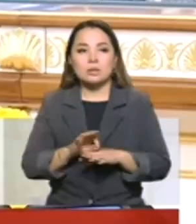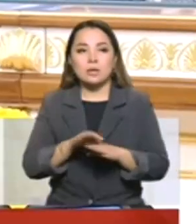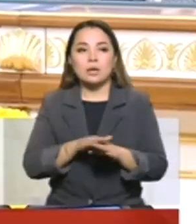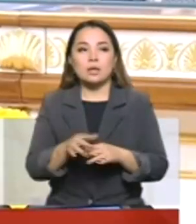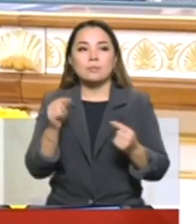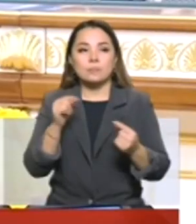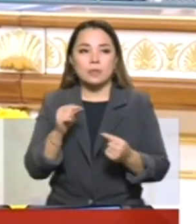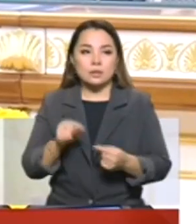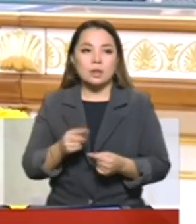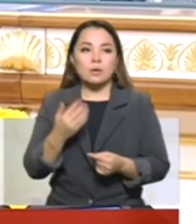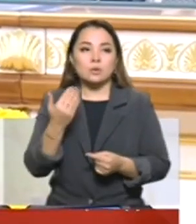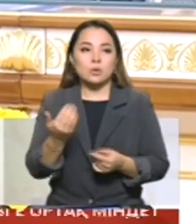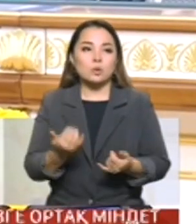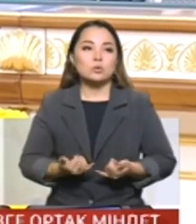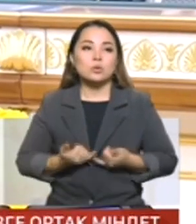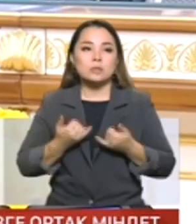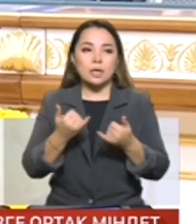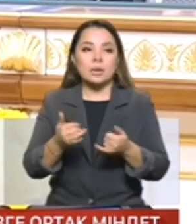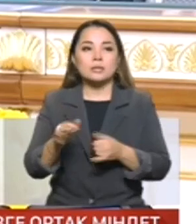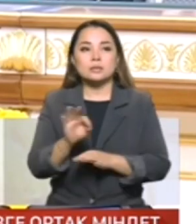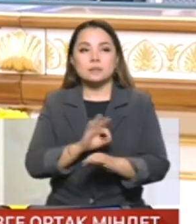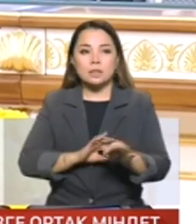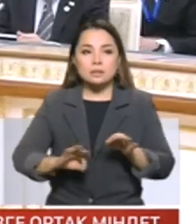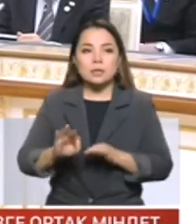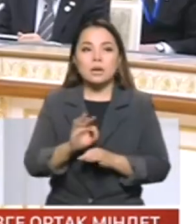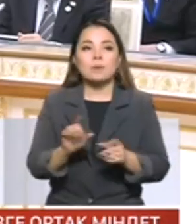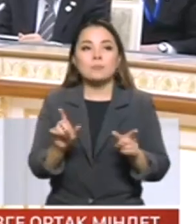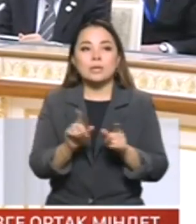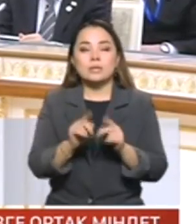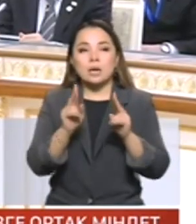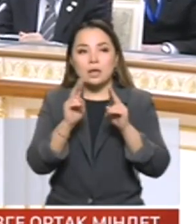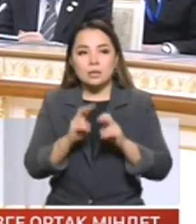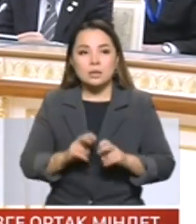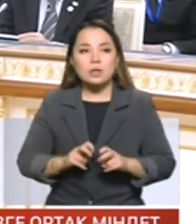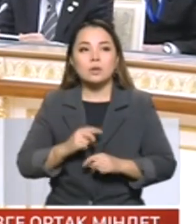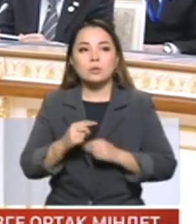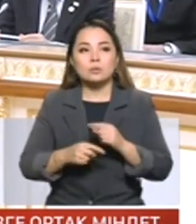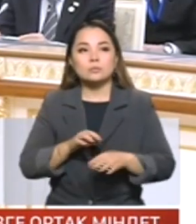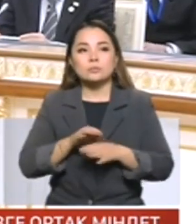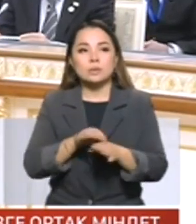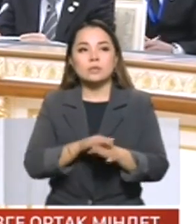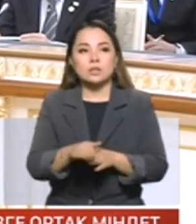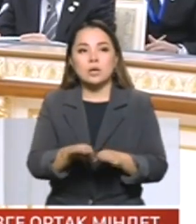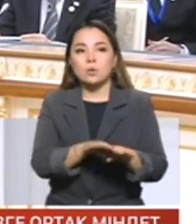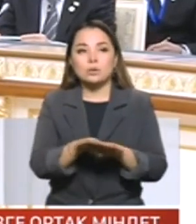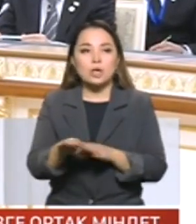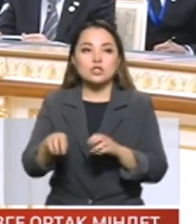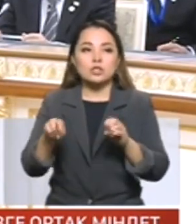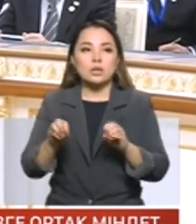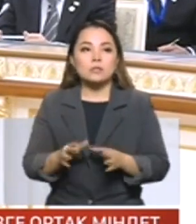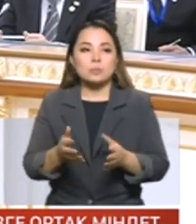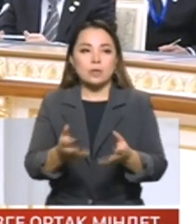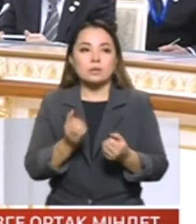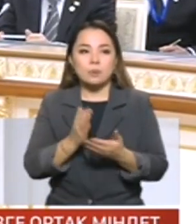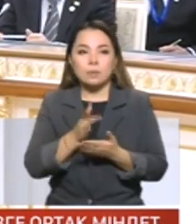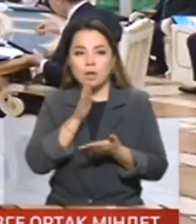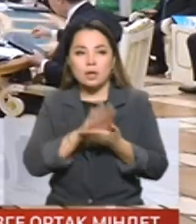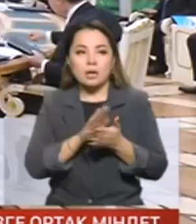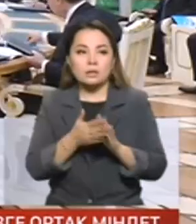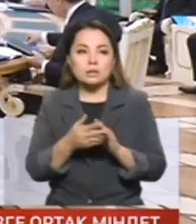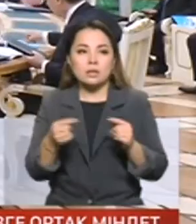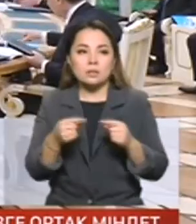Бүгін өздеріңізге ұсынылған эскиздерді бірге қарап, ортақ шешім қабылдаймыз. Бұл тарихи сәт